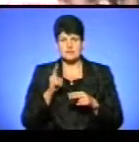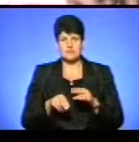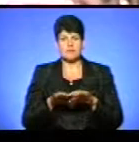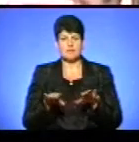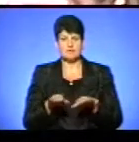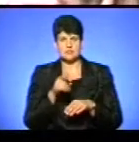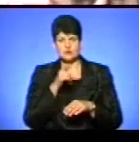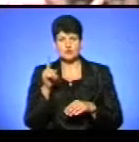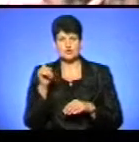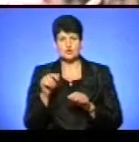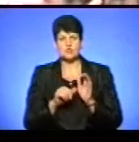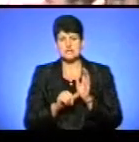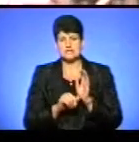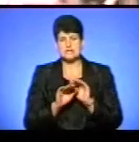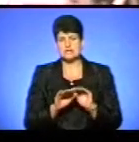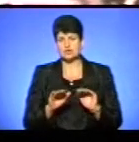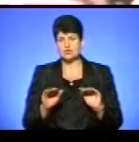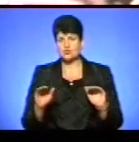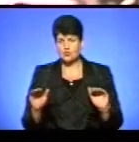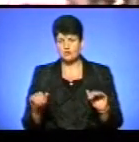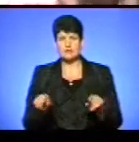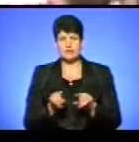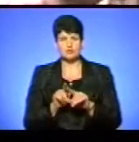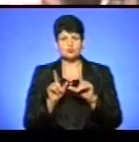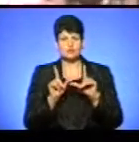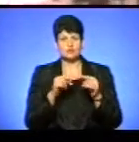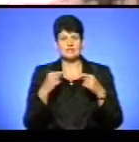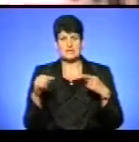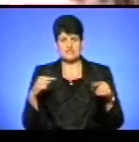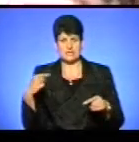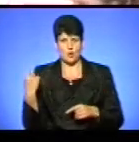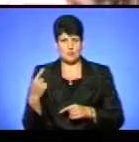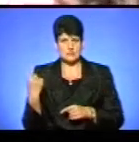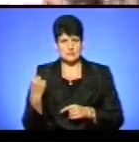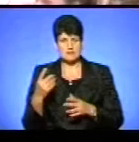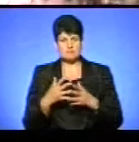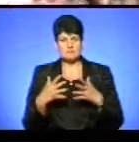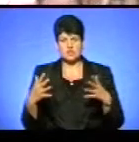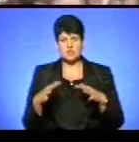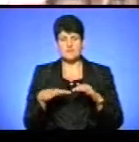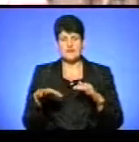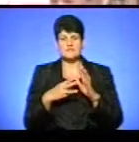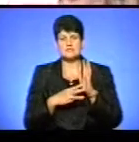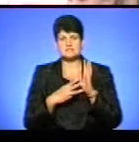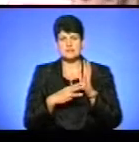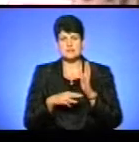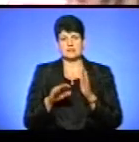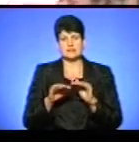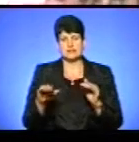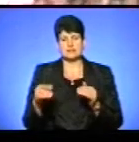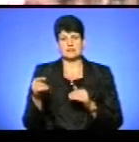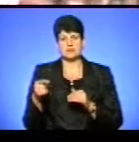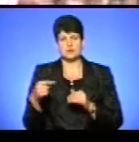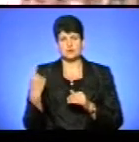сезон, 160 діточок, так само поїдуть з різних областей, основна маса 80 діточок поїде з Тернопільщини, з